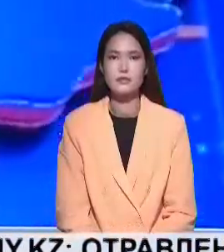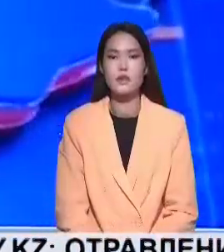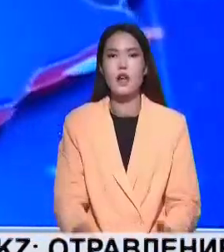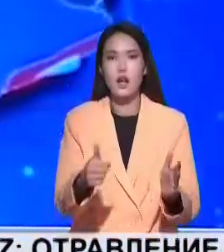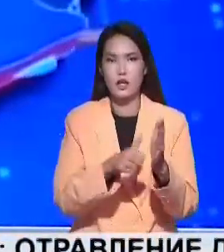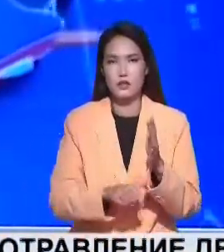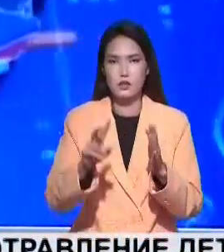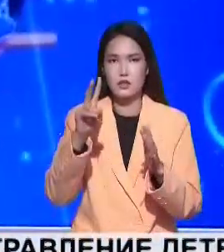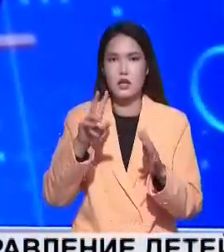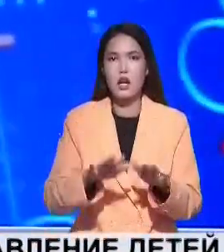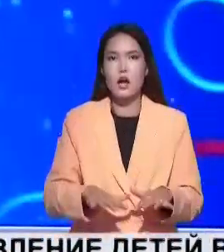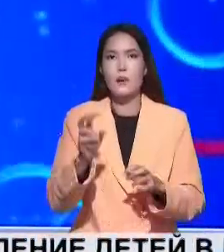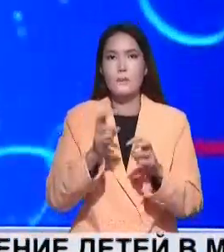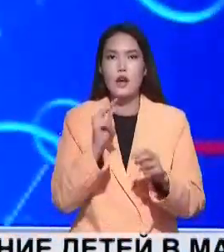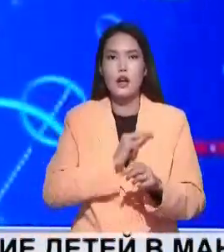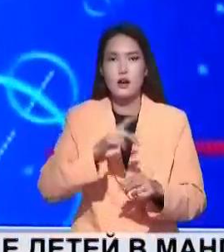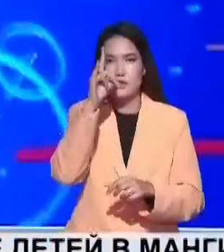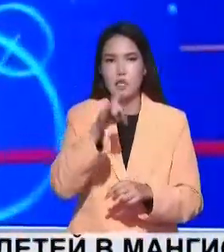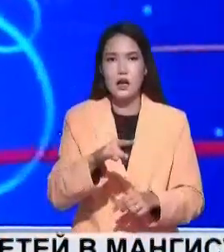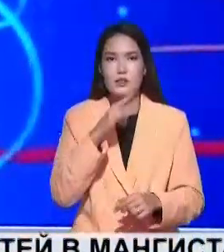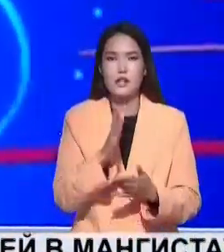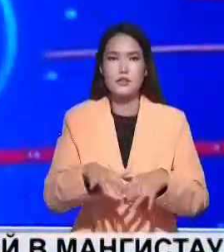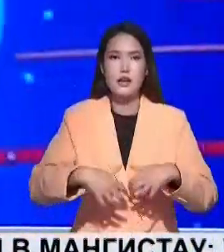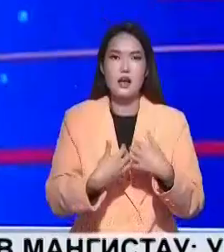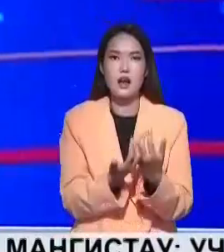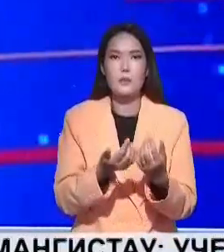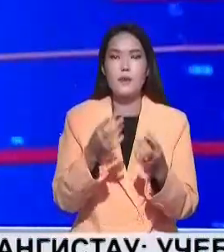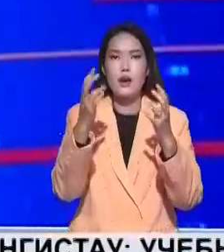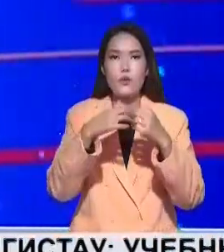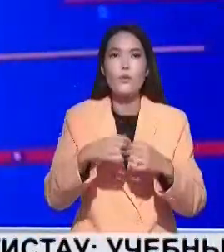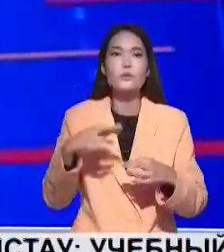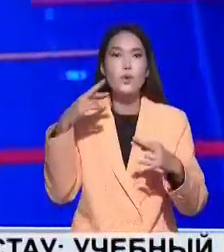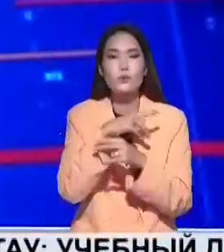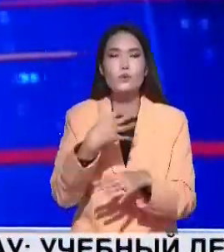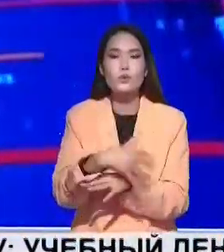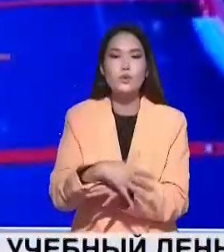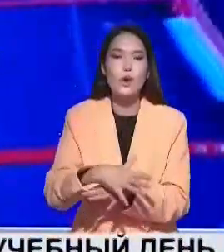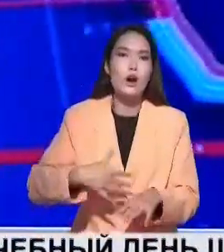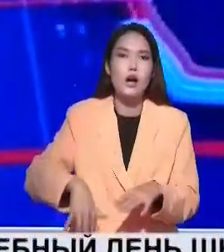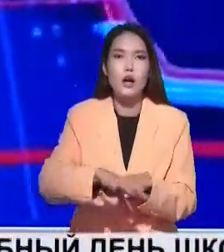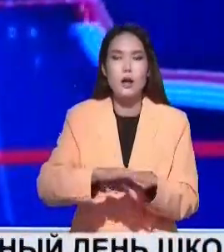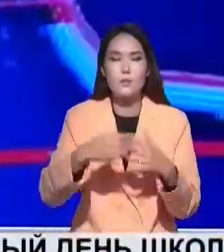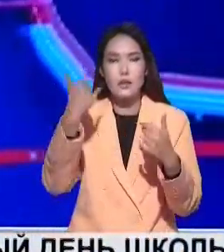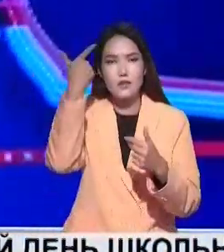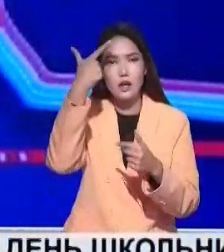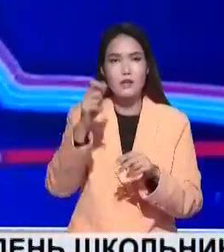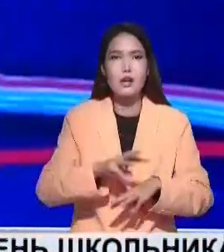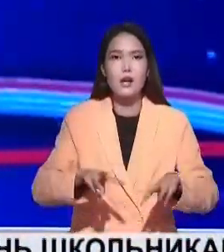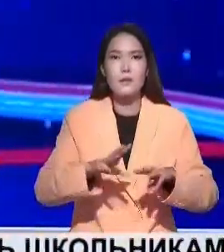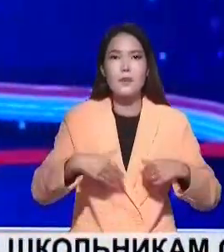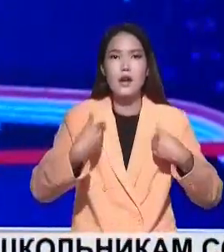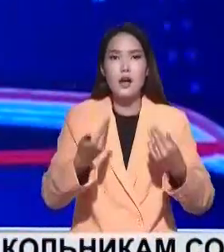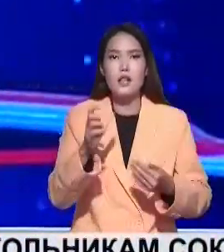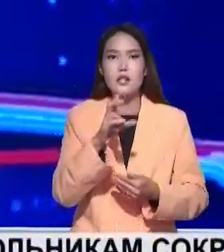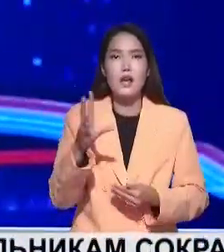62 промышленных предприятия Казахстана имеют автоматизированную систему мониторинга выбросов в окружающую среду. Об этом сообщили представители Министерства